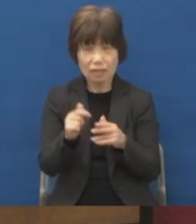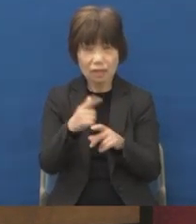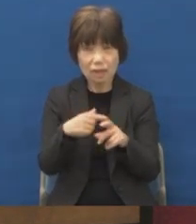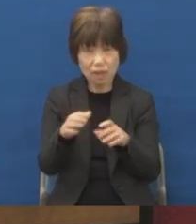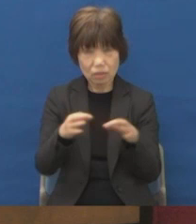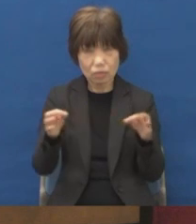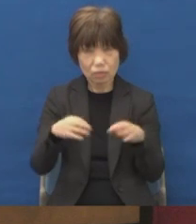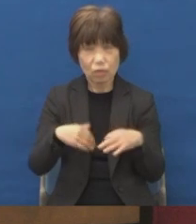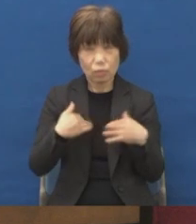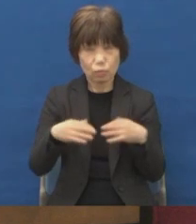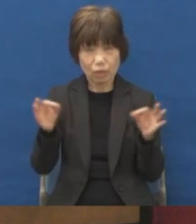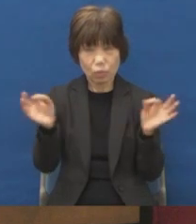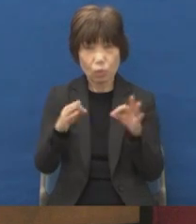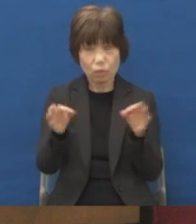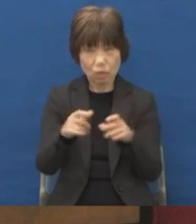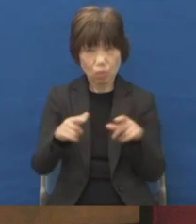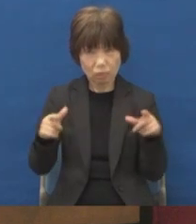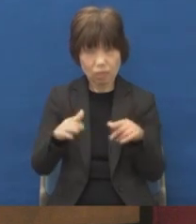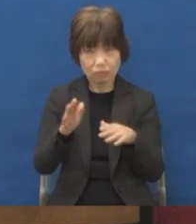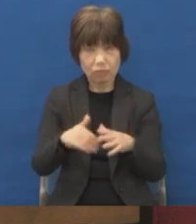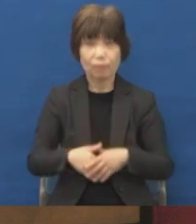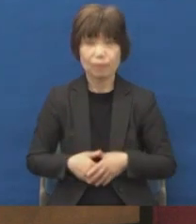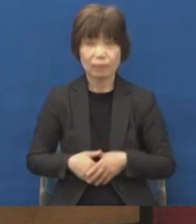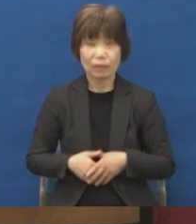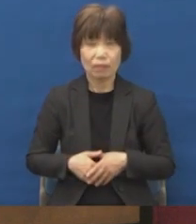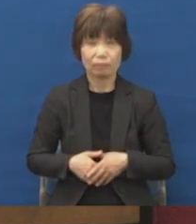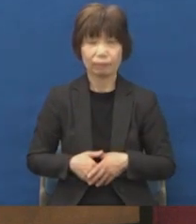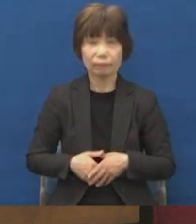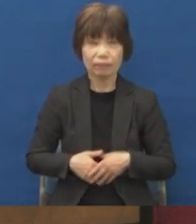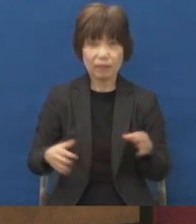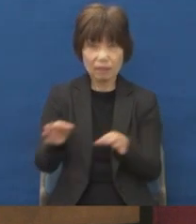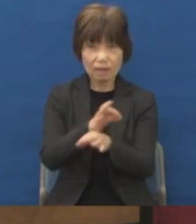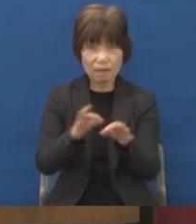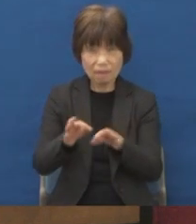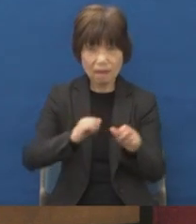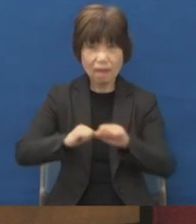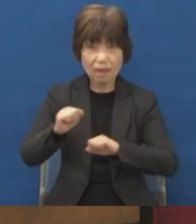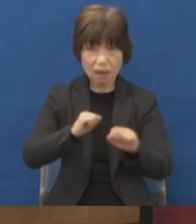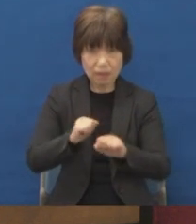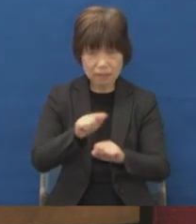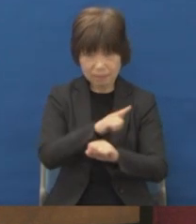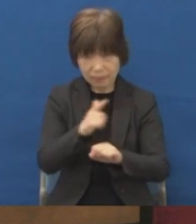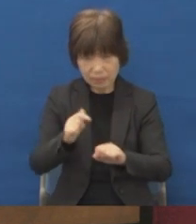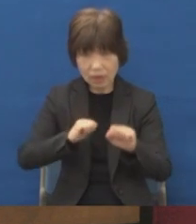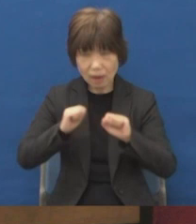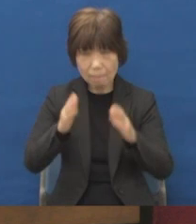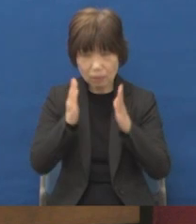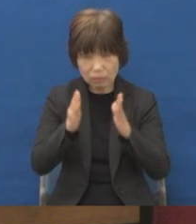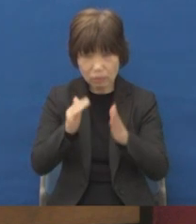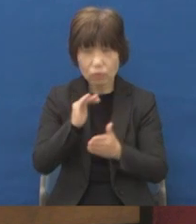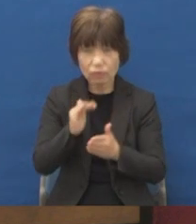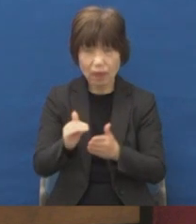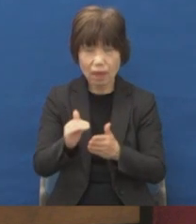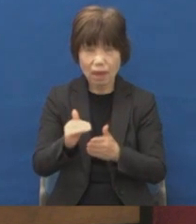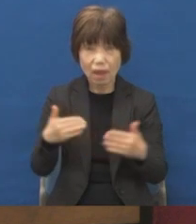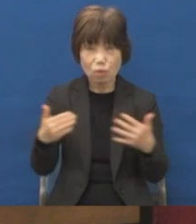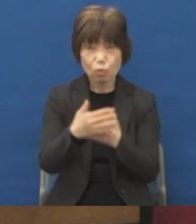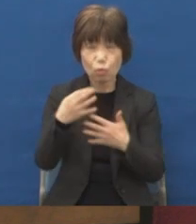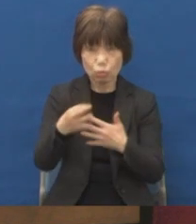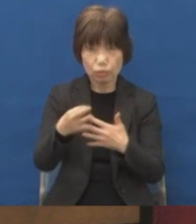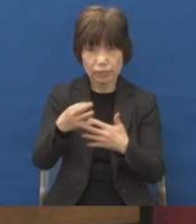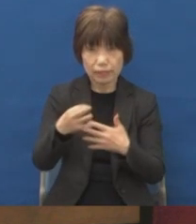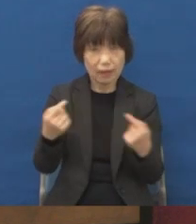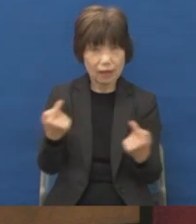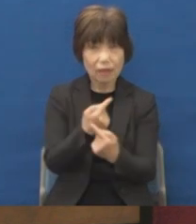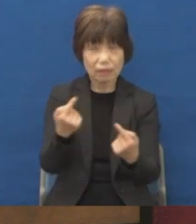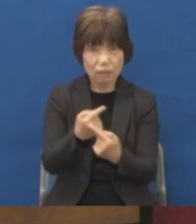ます。なりふり構わない経営改善の取り組みにより、運賃改定を避けるよう努力を継続しな